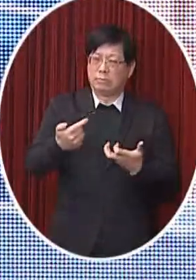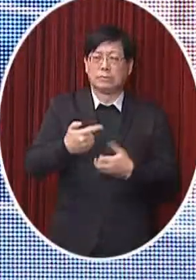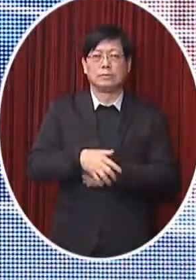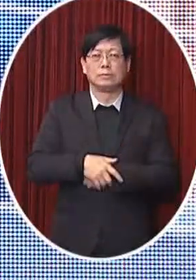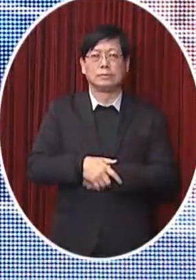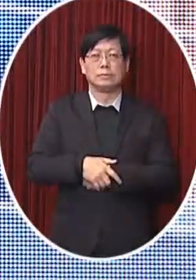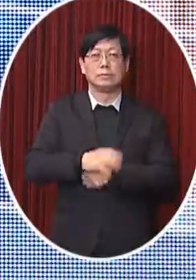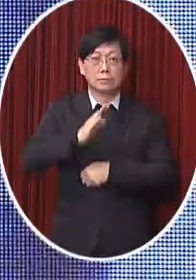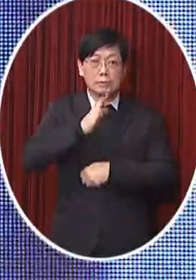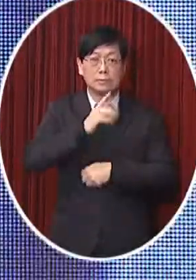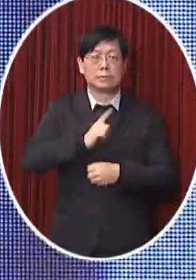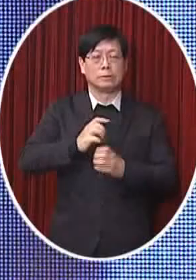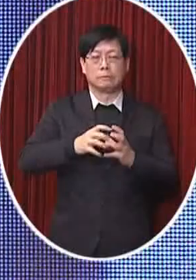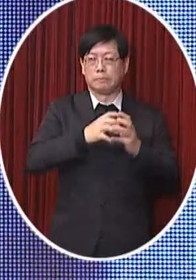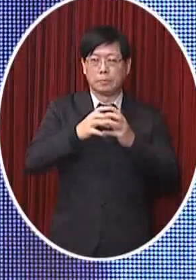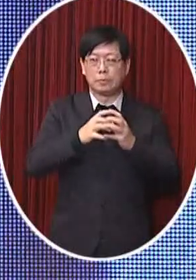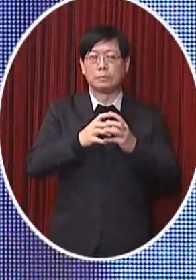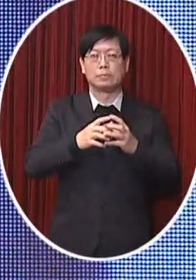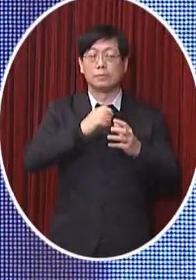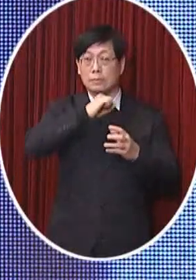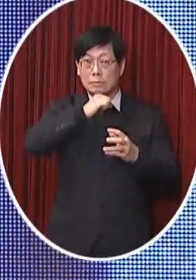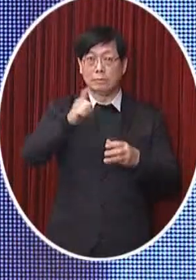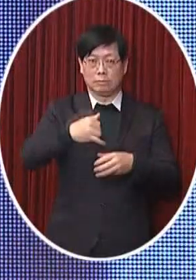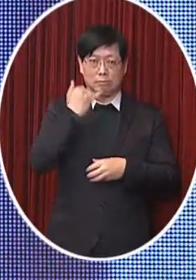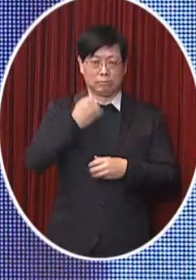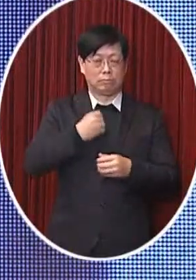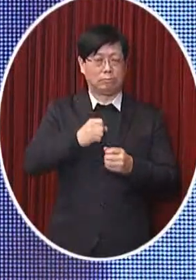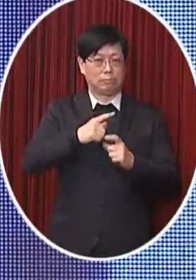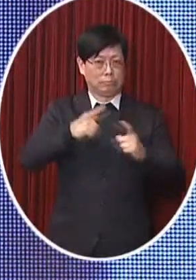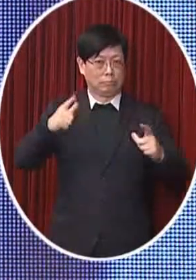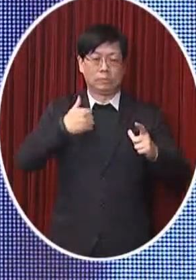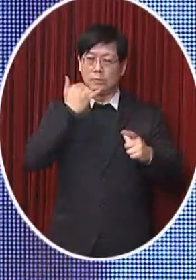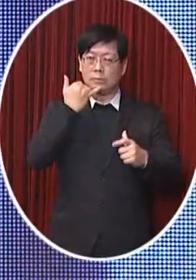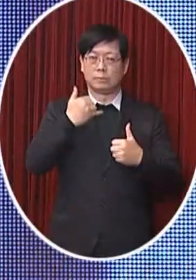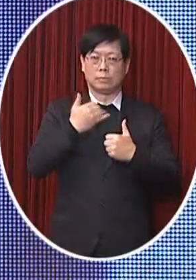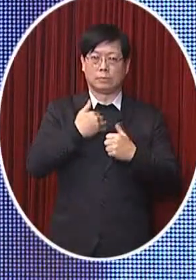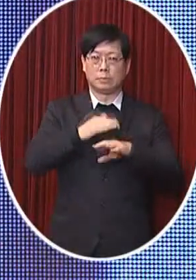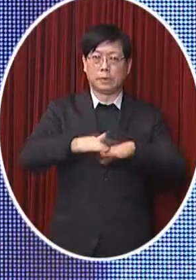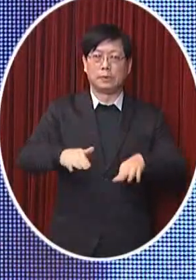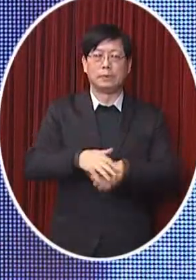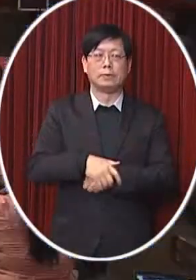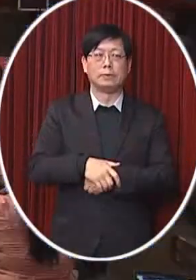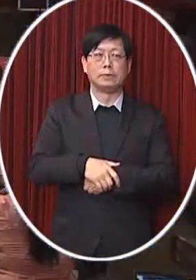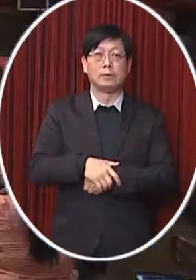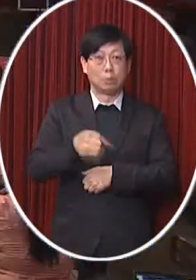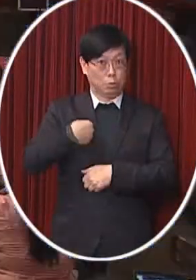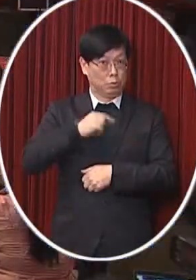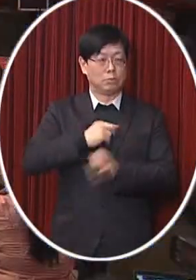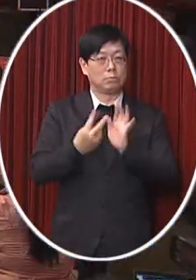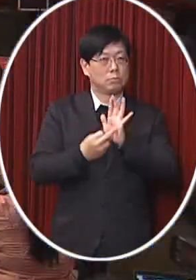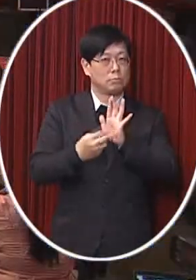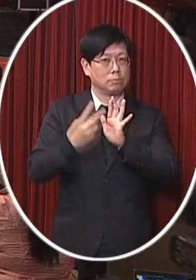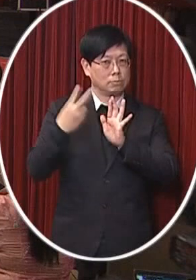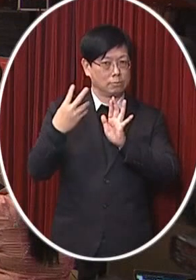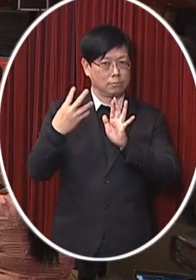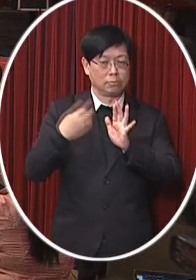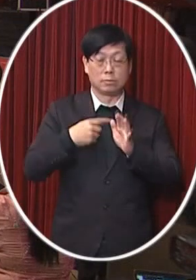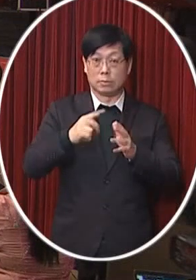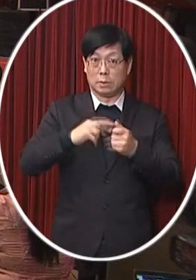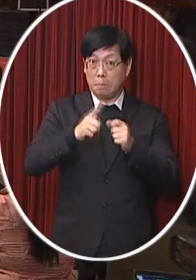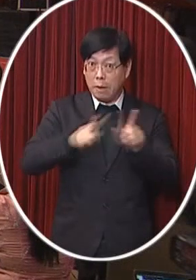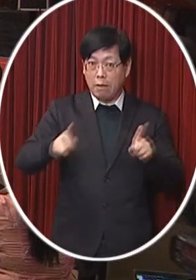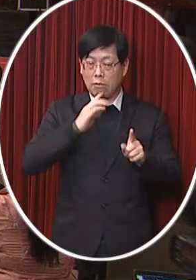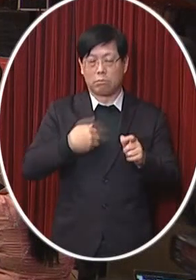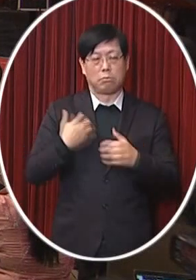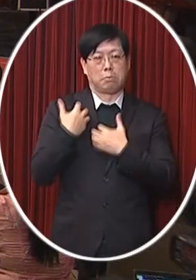小，我们越是团结，台湾就越强壮越安全。这就是我所强调的，和平